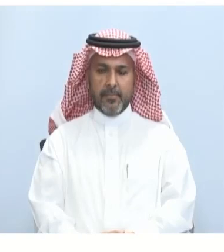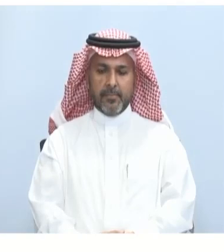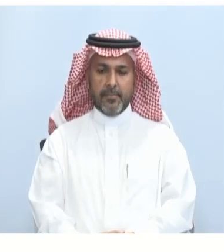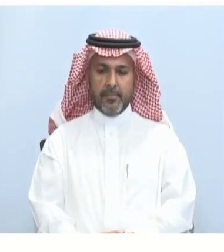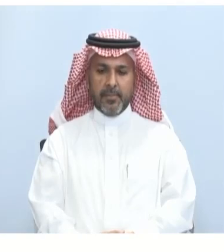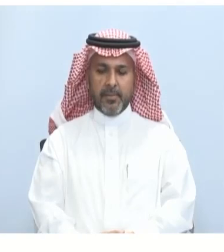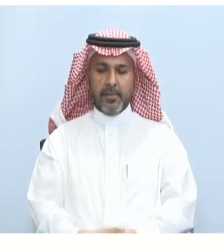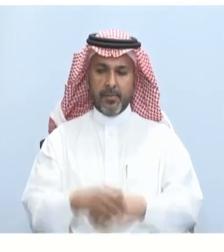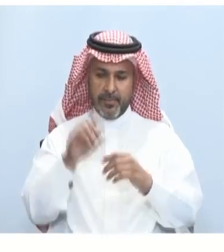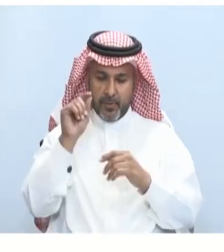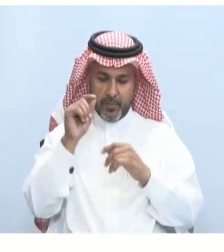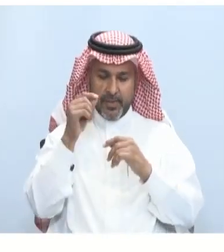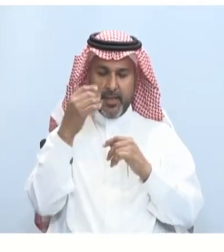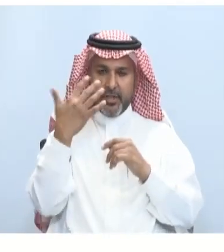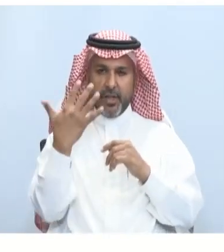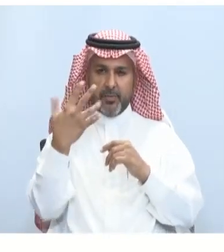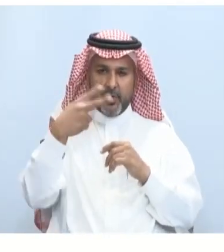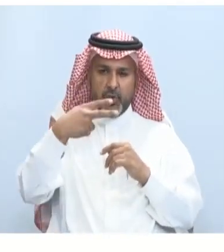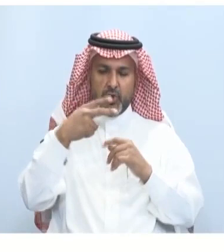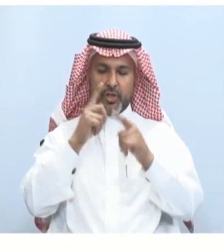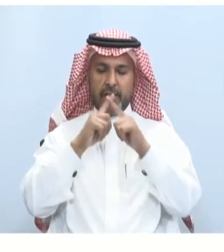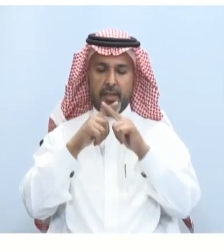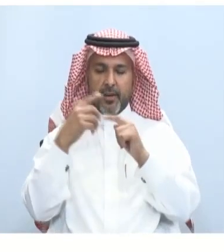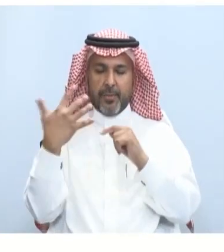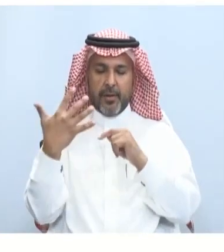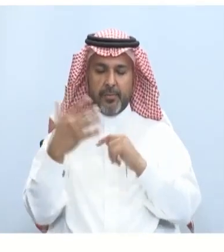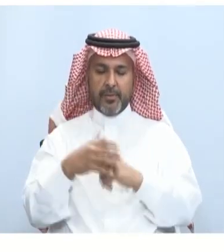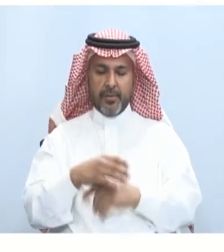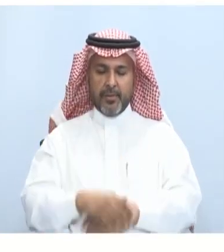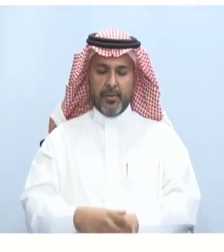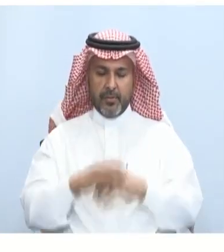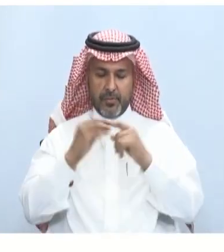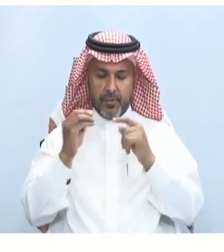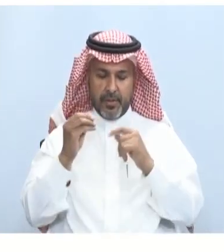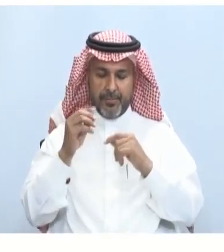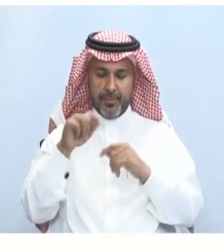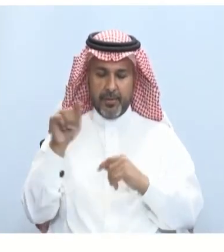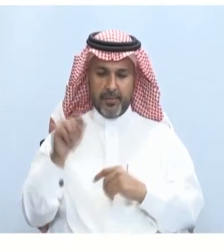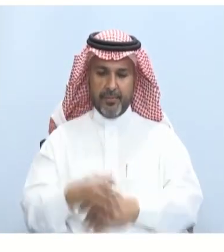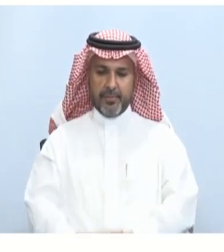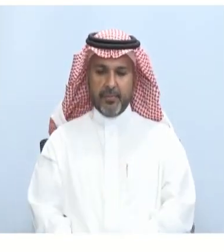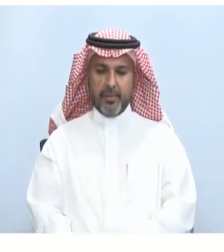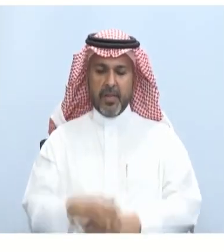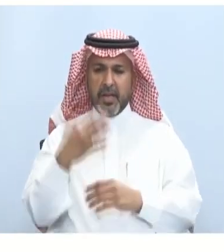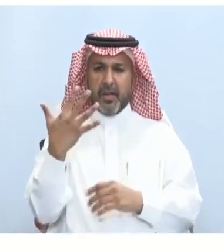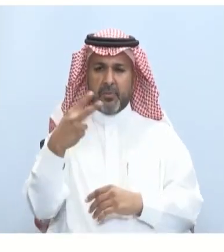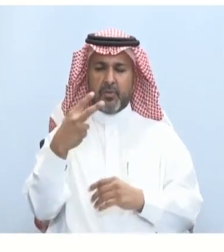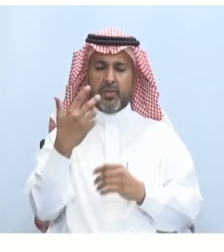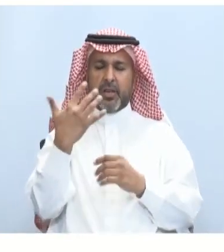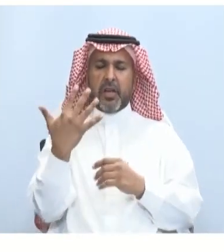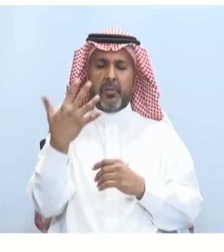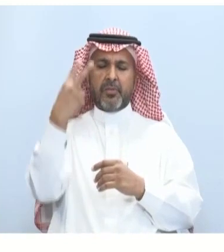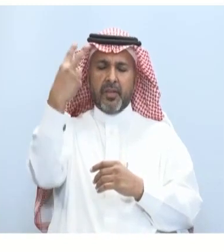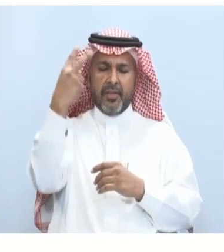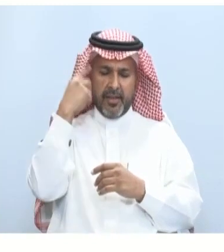سالب 25 في خمسه احسنتم الخمسه راح تطلع الخمسه وعشرين راح تطلع بخمسه والخمسه راح تجلس داخل